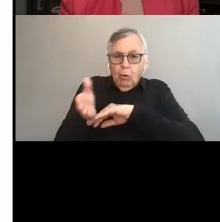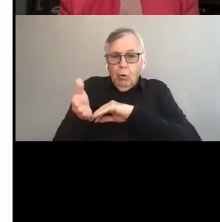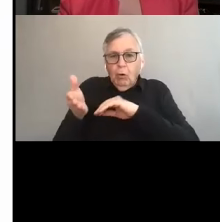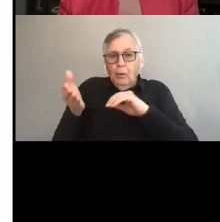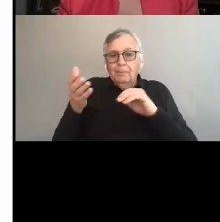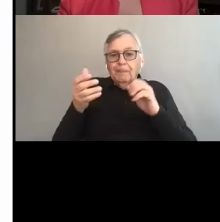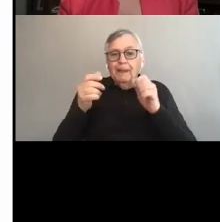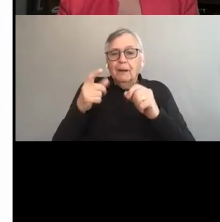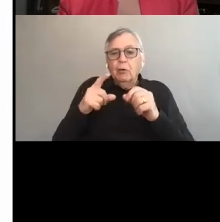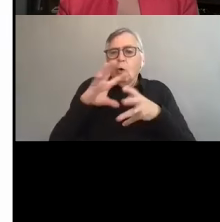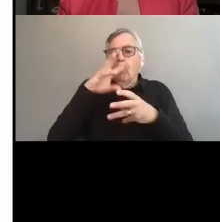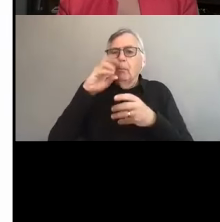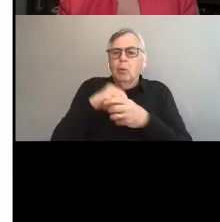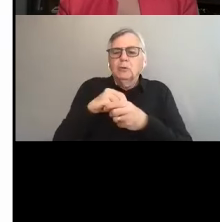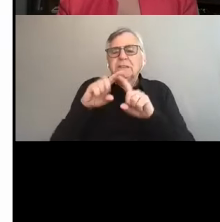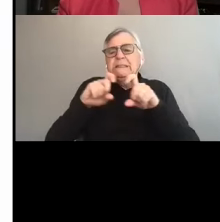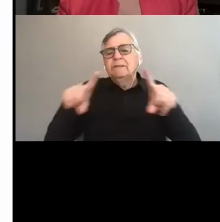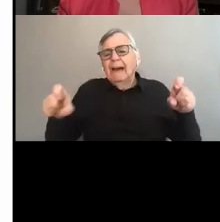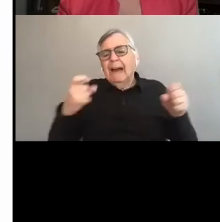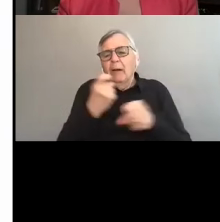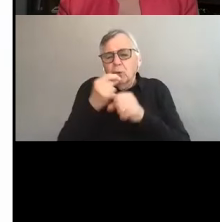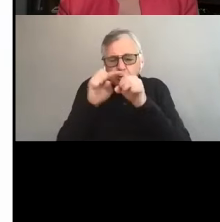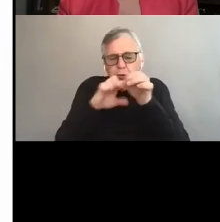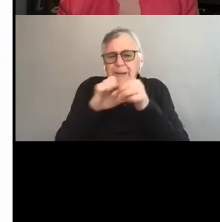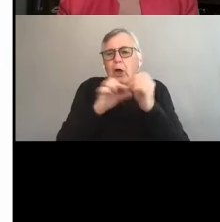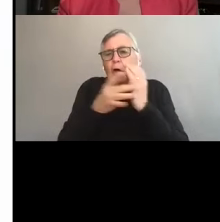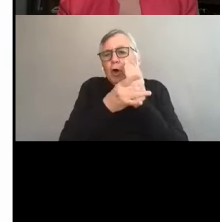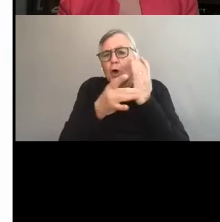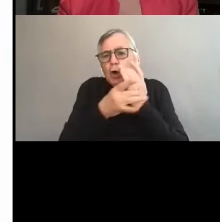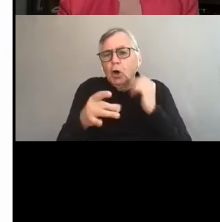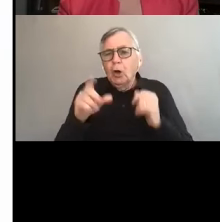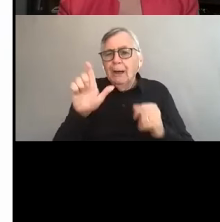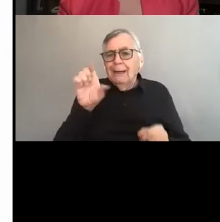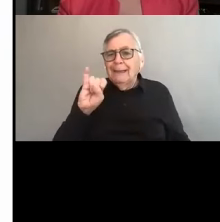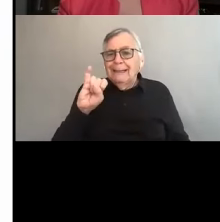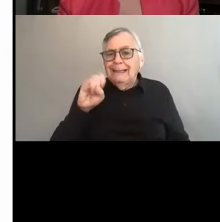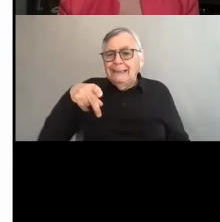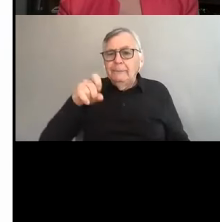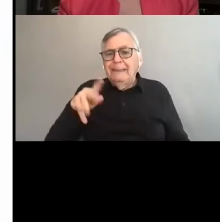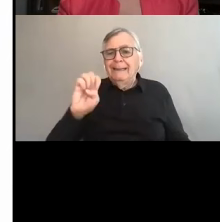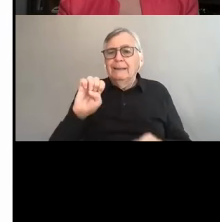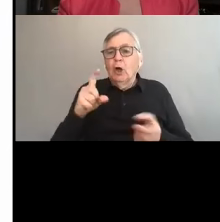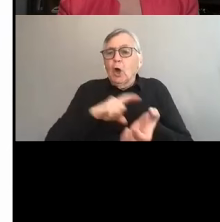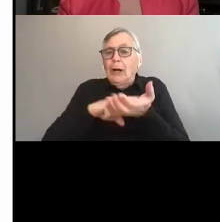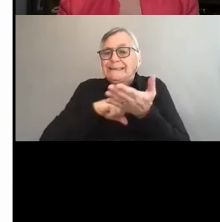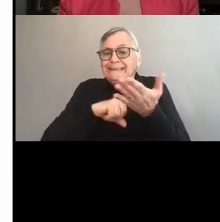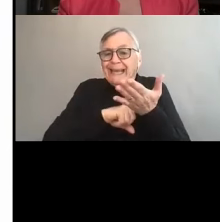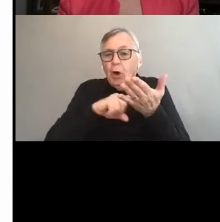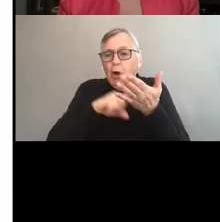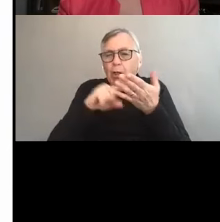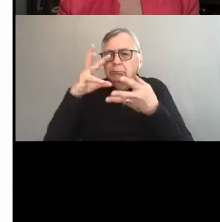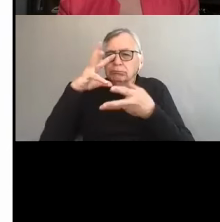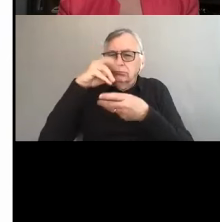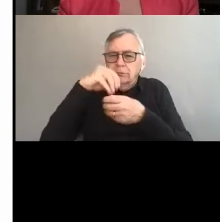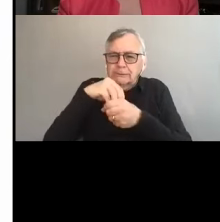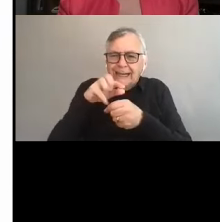nanoparticule-là qui est composée de toutes sortes de produits, beaucoup de gras, beaucoup de lipides, du cholestérol, d'autres sortes de lipides,